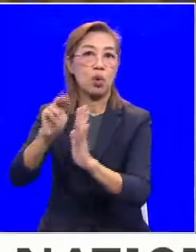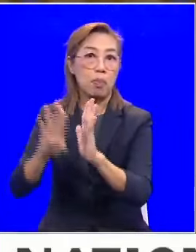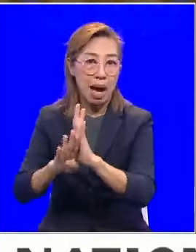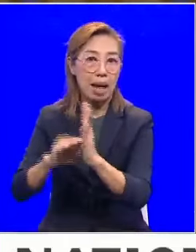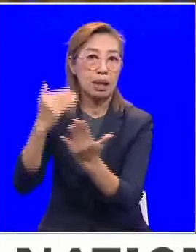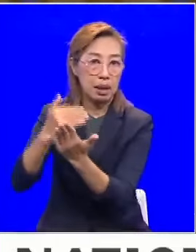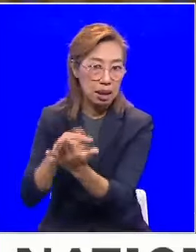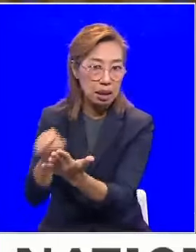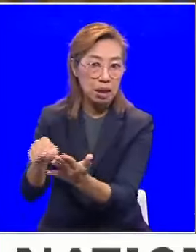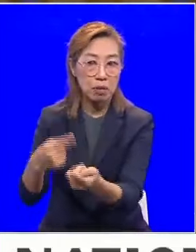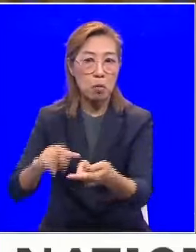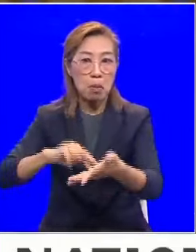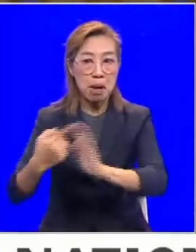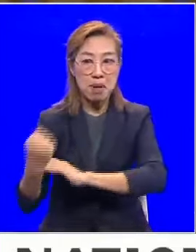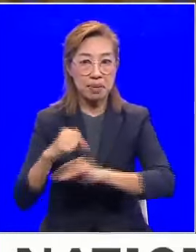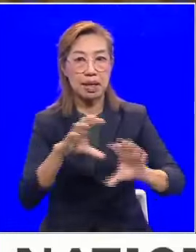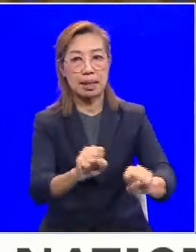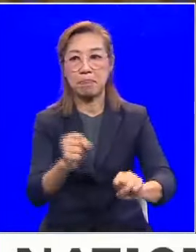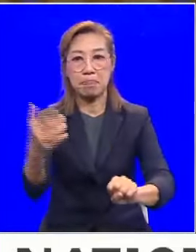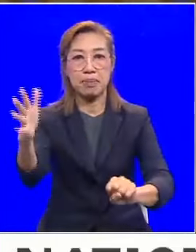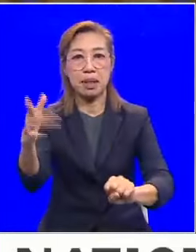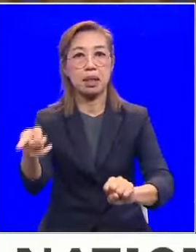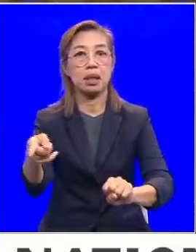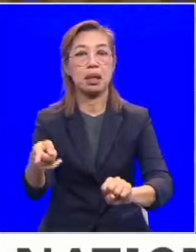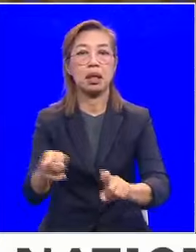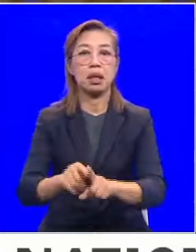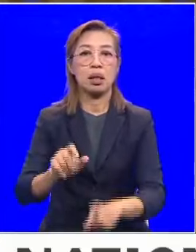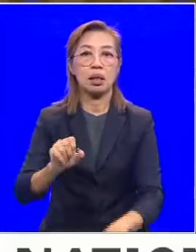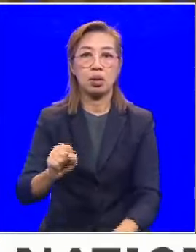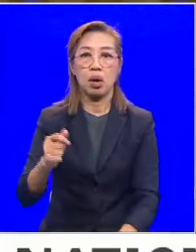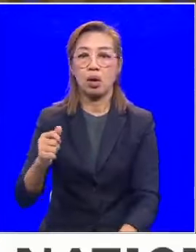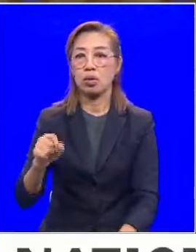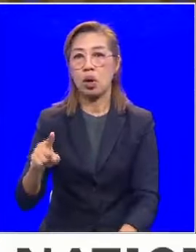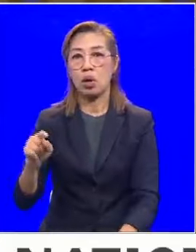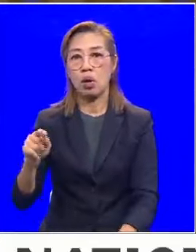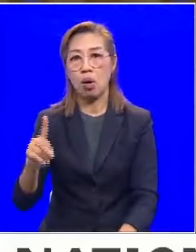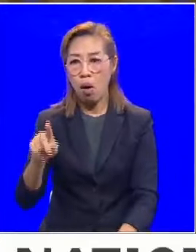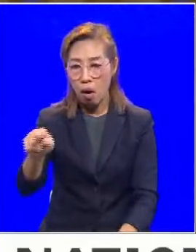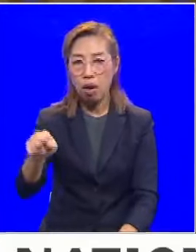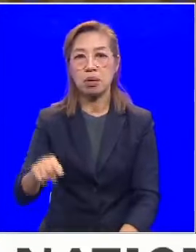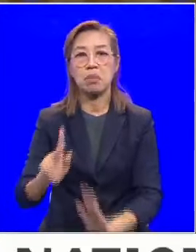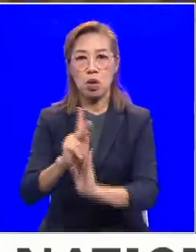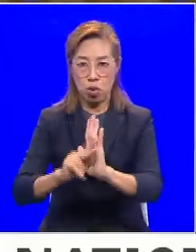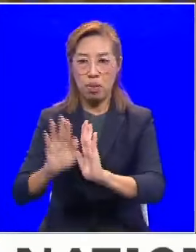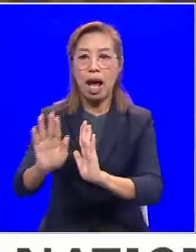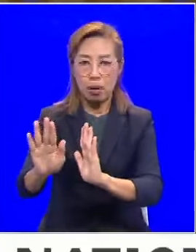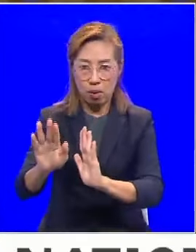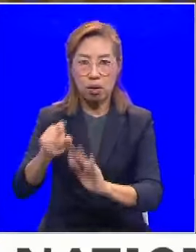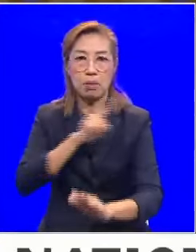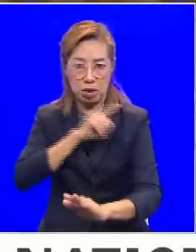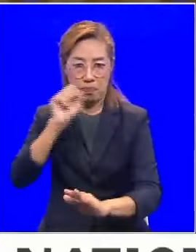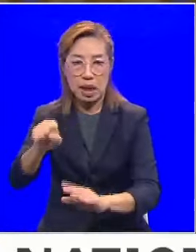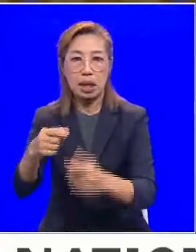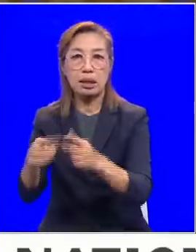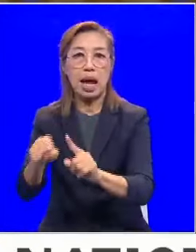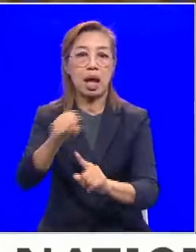ได้นะฮะคุณบอกพอถือกฎหมายแต่ไม่มีอำนาจสืบสวนสอบสวนฮะต้องเป็นตำรวจต้องเป็นทาง DSIเพราะฉะนั้นผู้เสีย